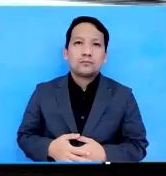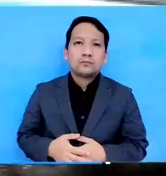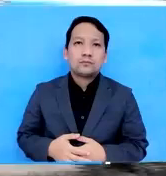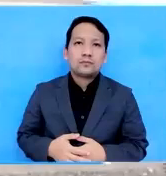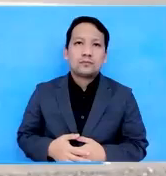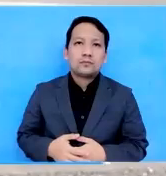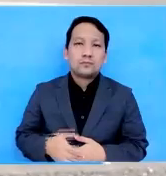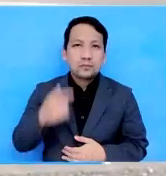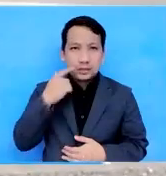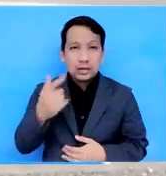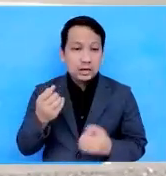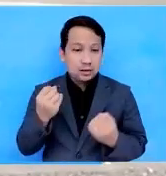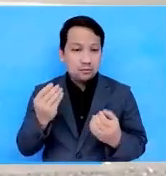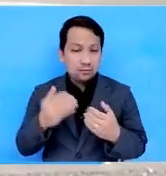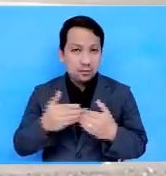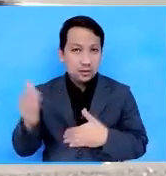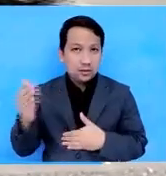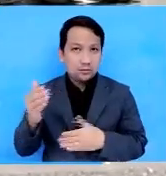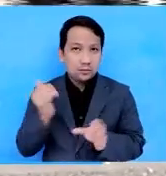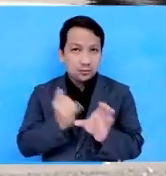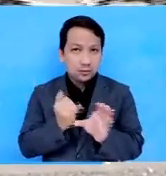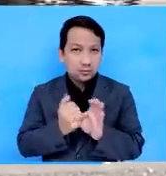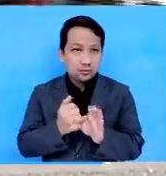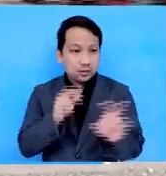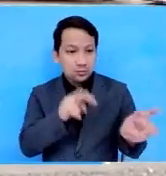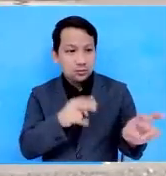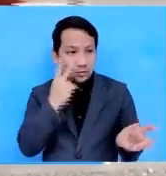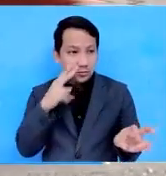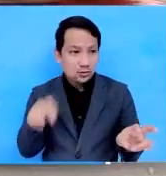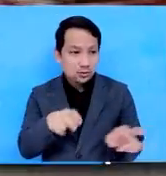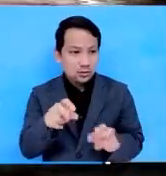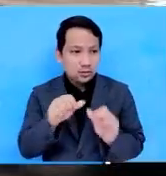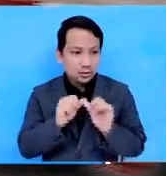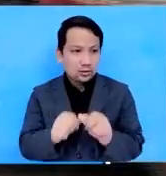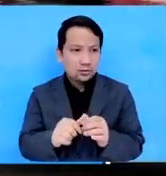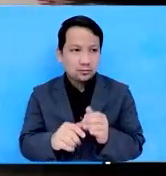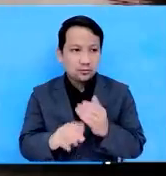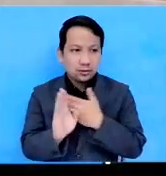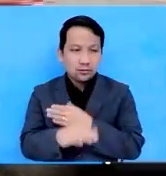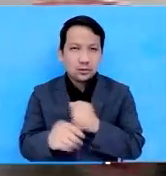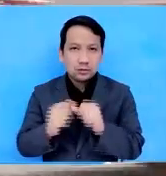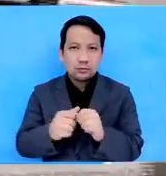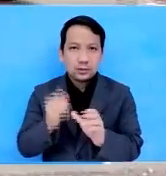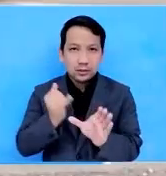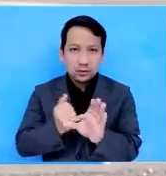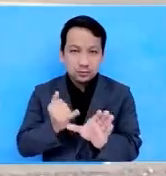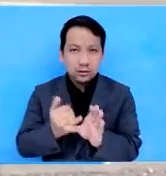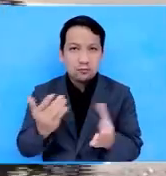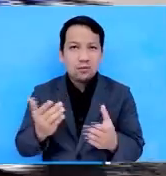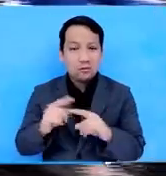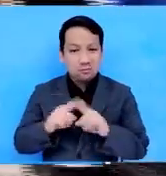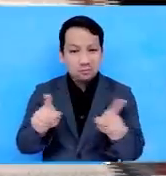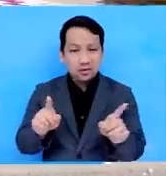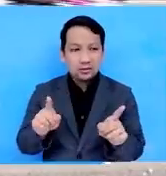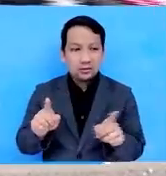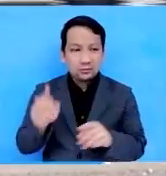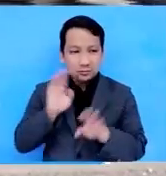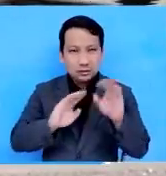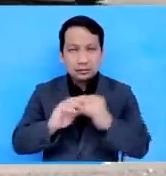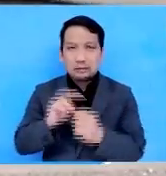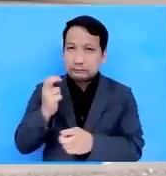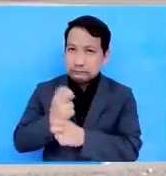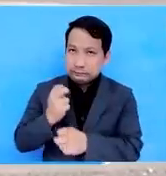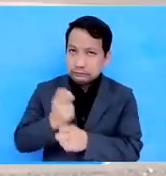Gretchen, dumarami na nga yung mga jeepneys na nakikita natin sa pagbabalik kalsada ng mga tsuper ngayon. Yun nga lang ang problema, medyo hirap silang